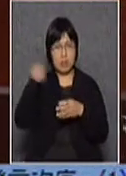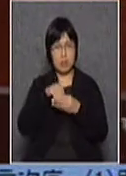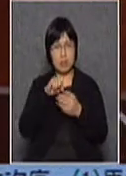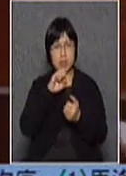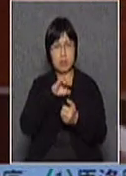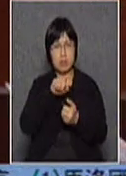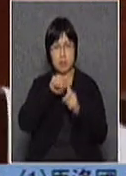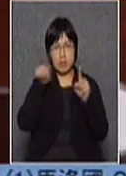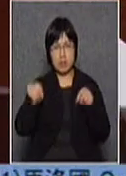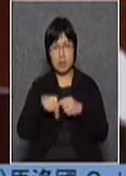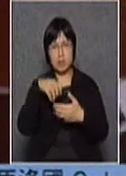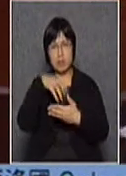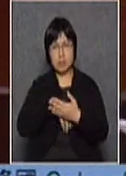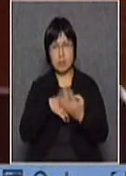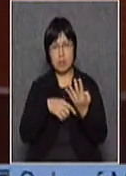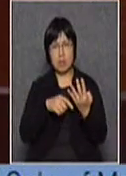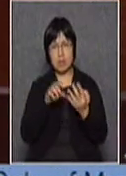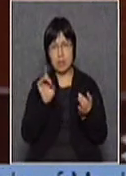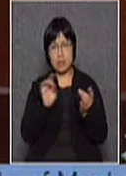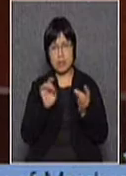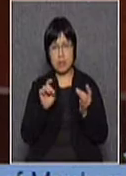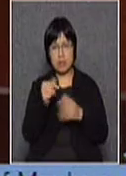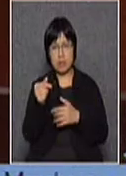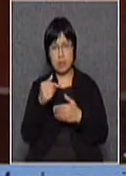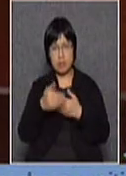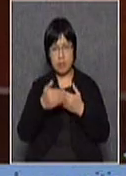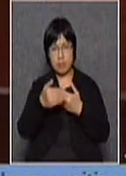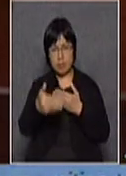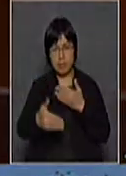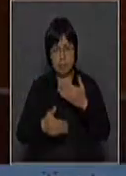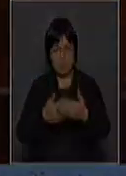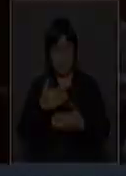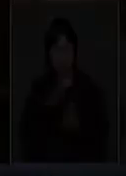裡面第4章這10頁紙去鋪路改變呢？本人謹此陳辭。